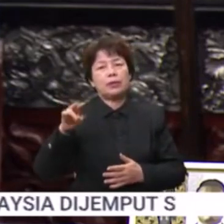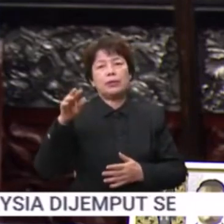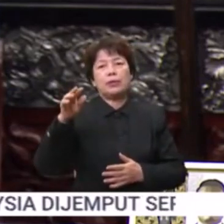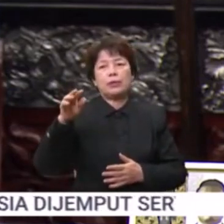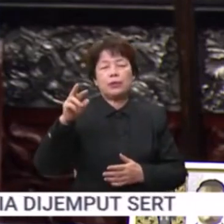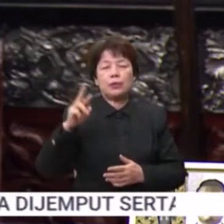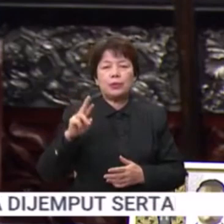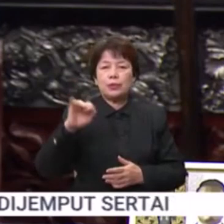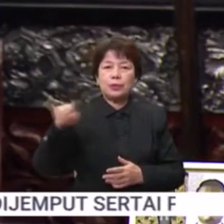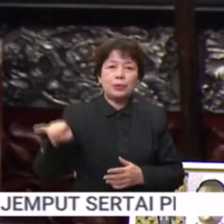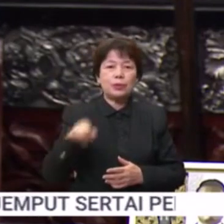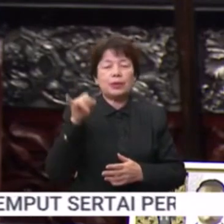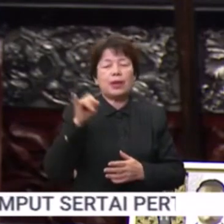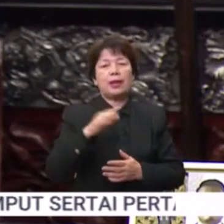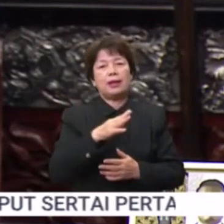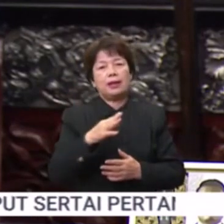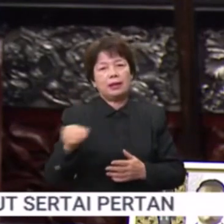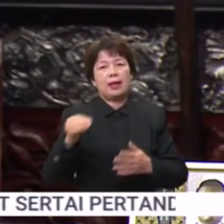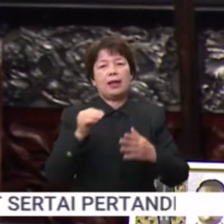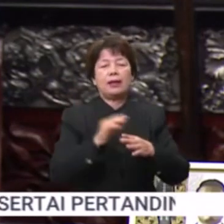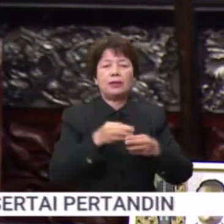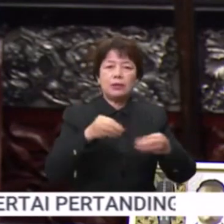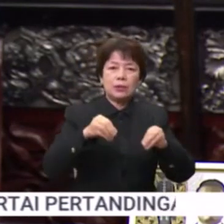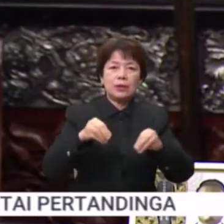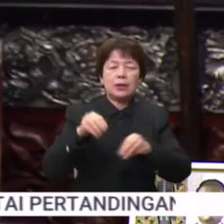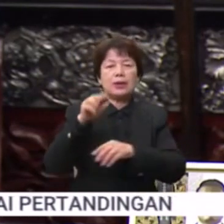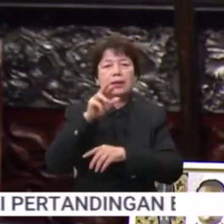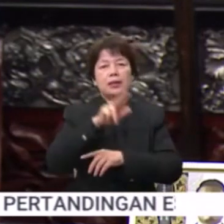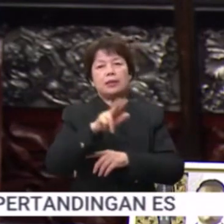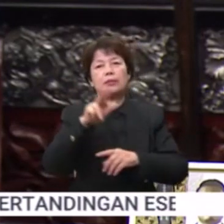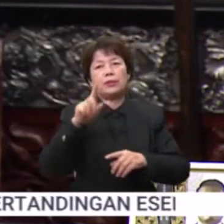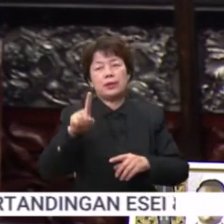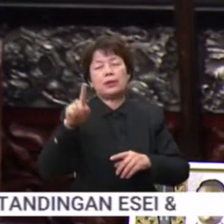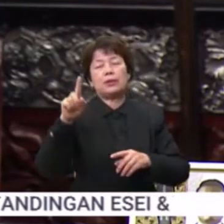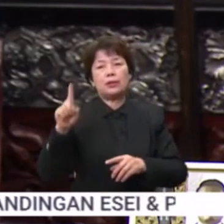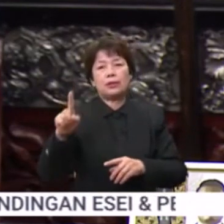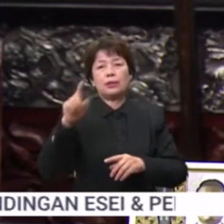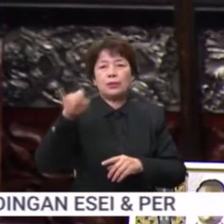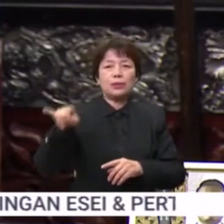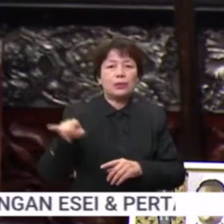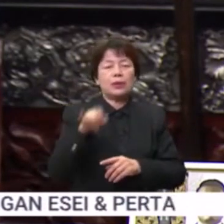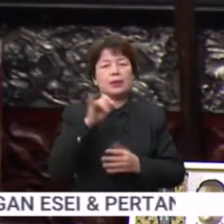dan potensi jualan sebanyak r131 juta